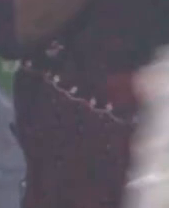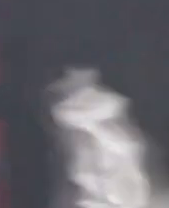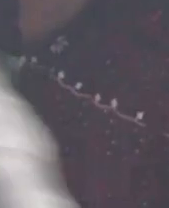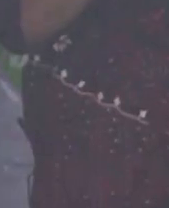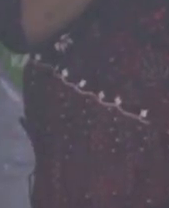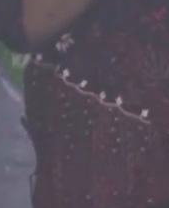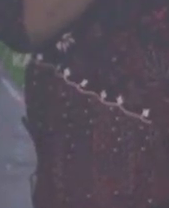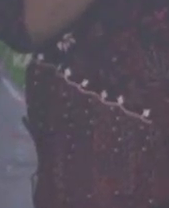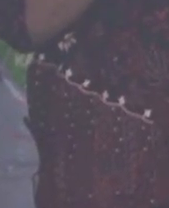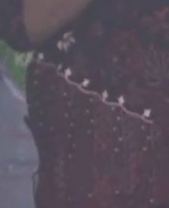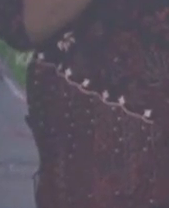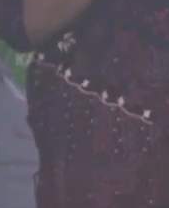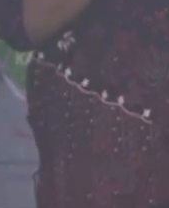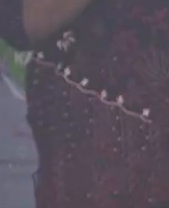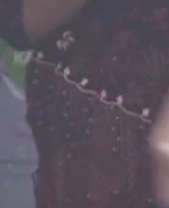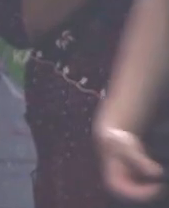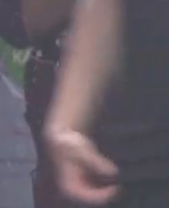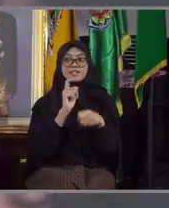Pak. Karena siapa tahu